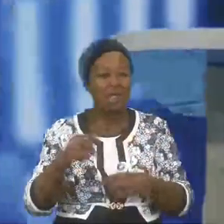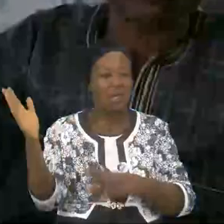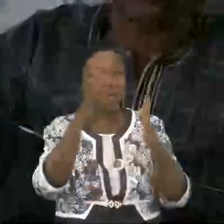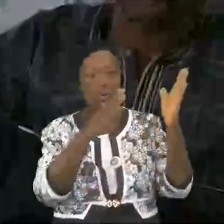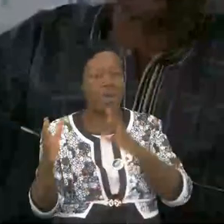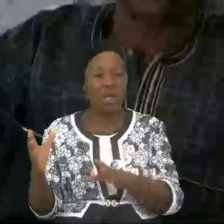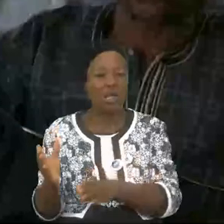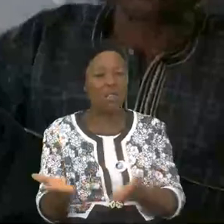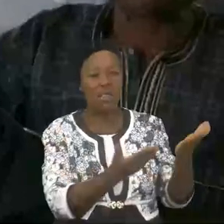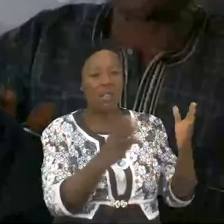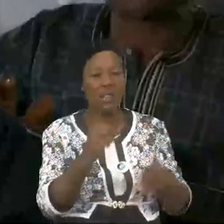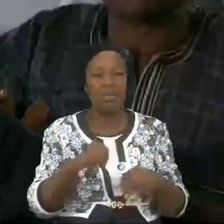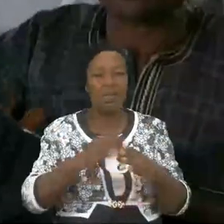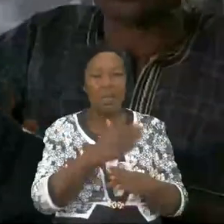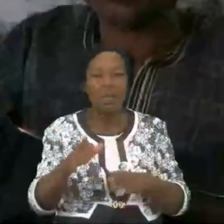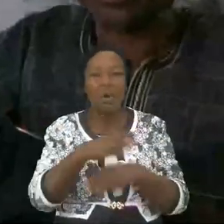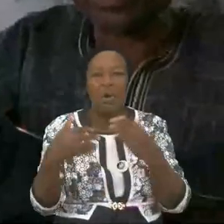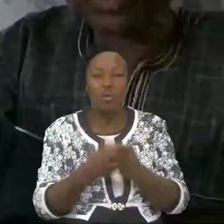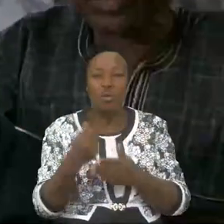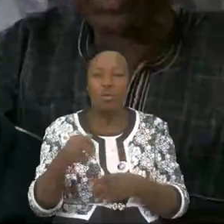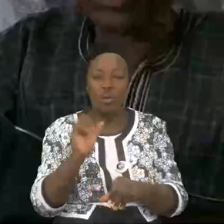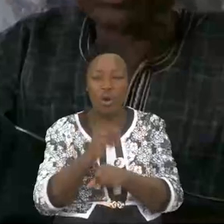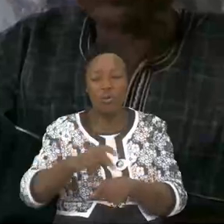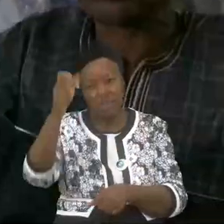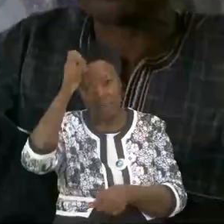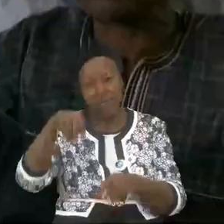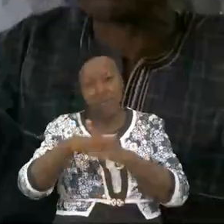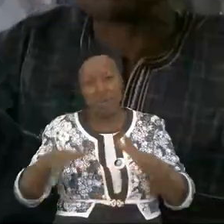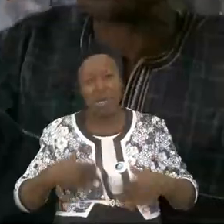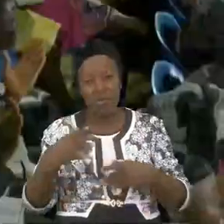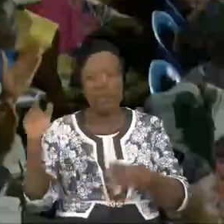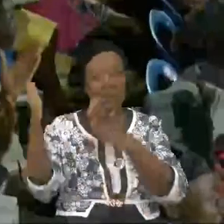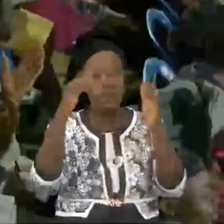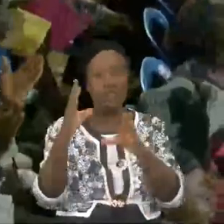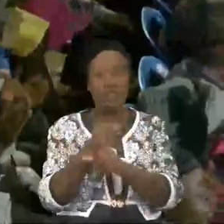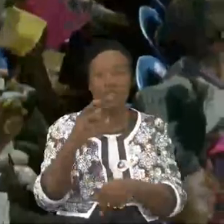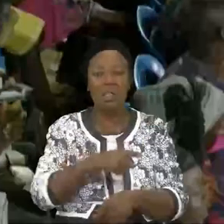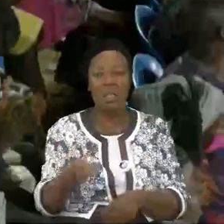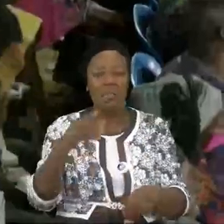du diable dans ta vie, le vent va les emporter.